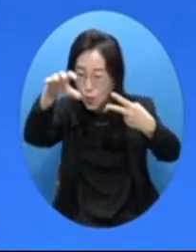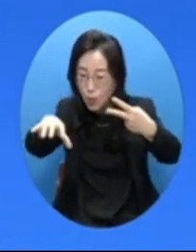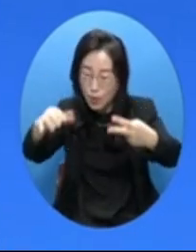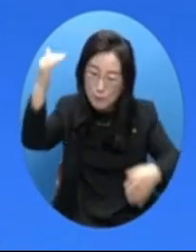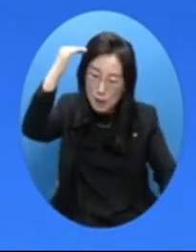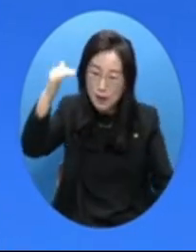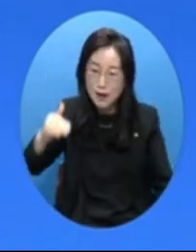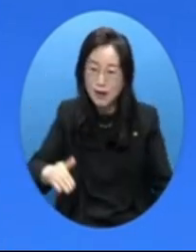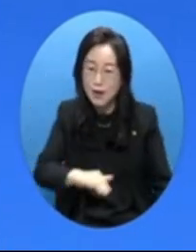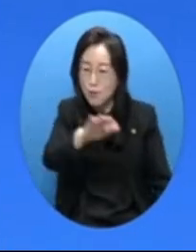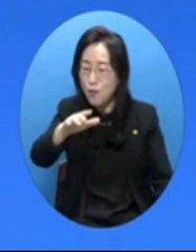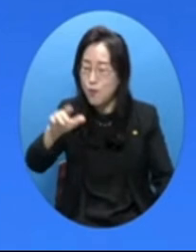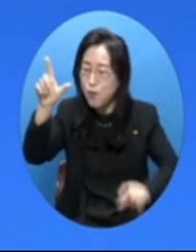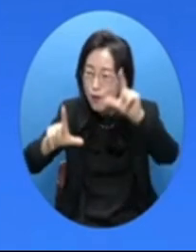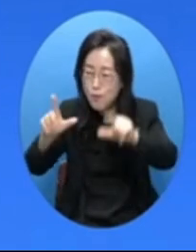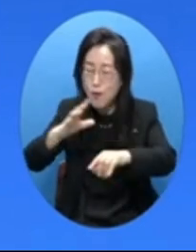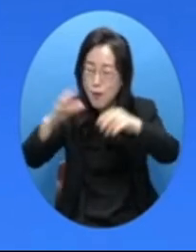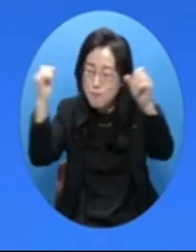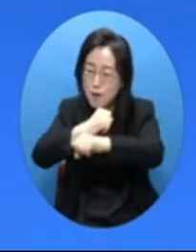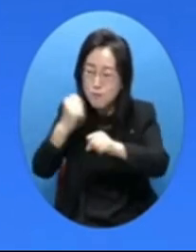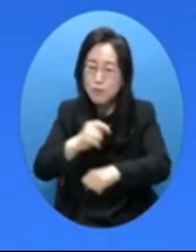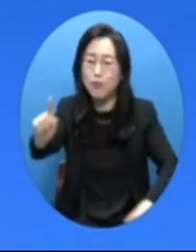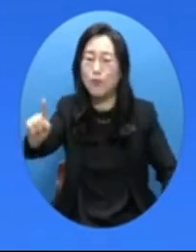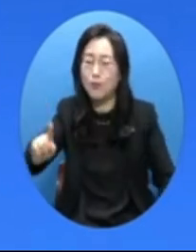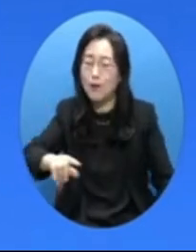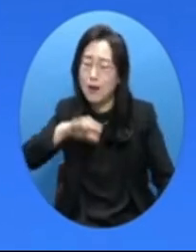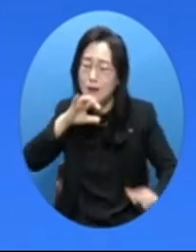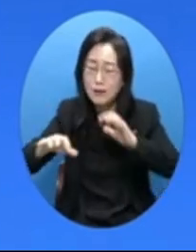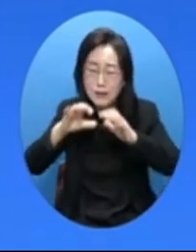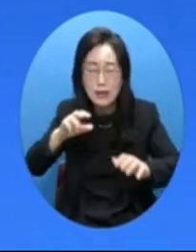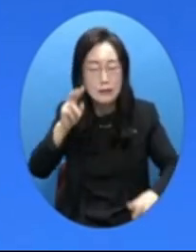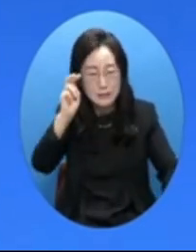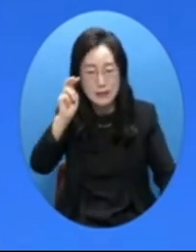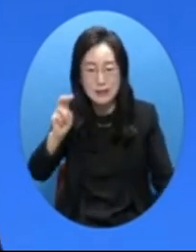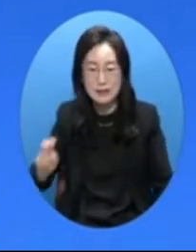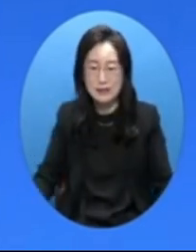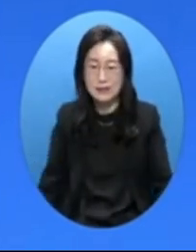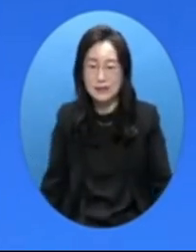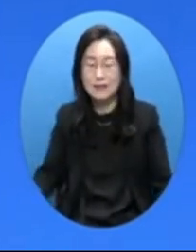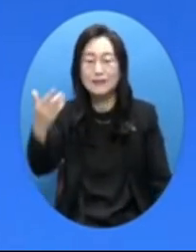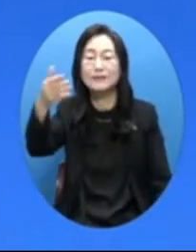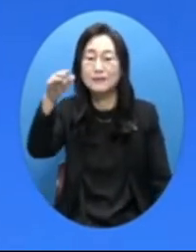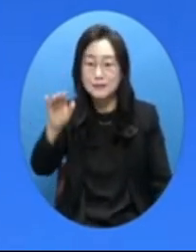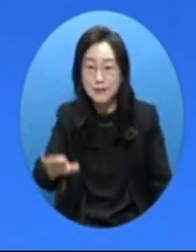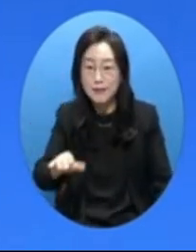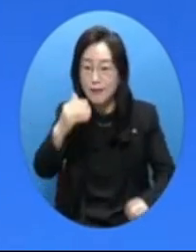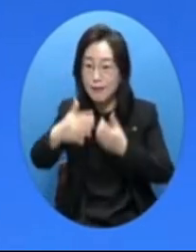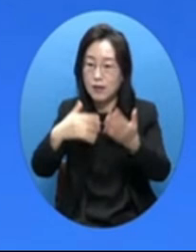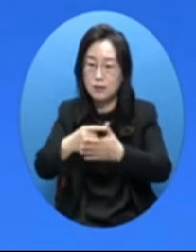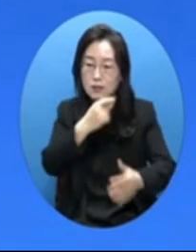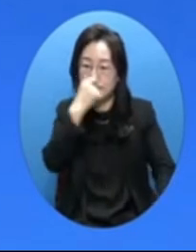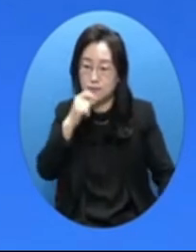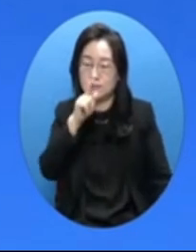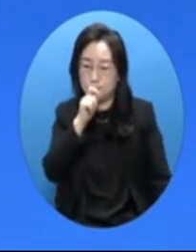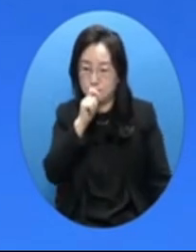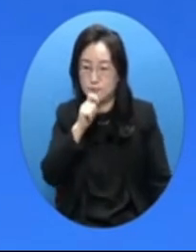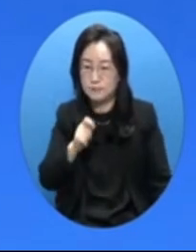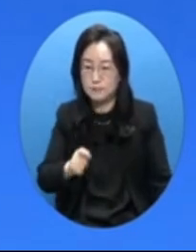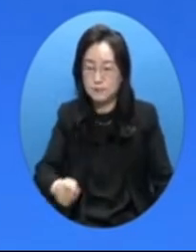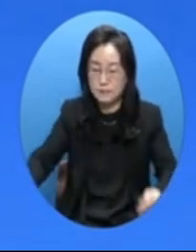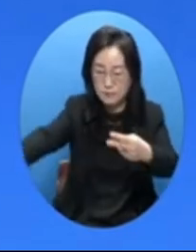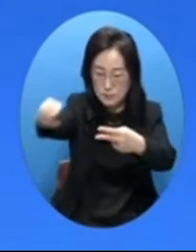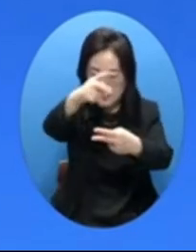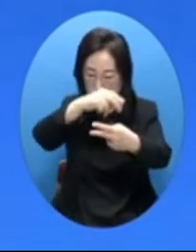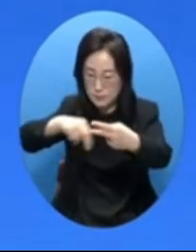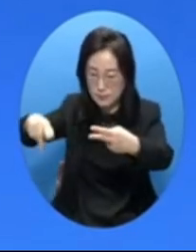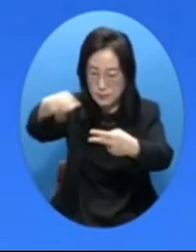우리이 모양의 꼴로 만드는구나 온갖 불평을 했을 것입니다 그런데 하나님이 입을 꼭 다물고 성을 돌기만